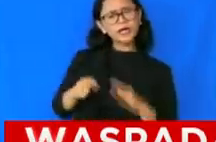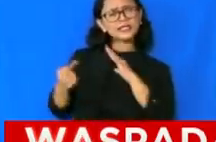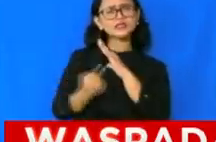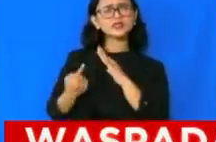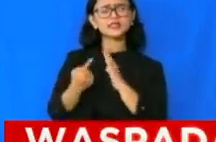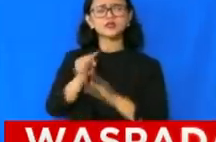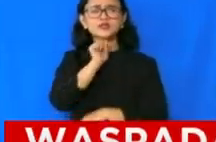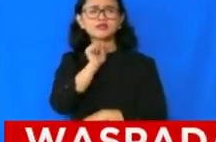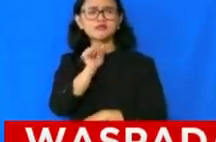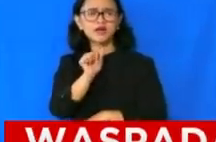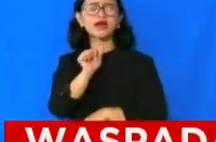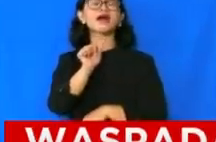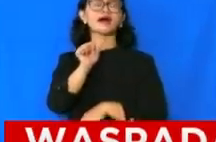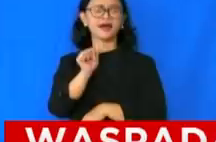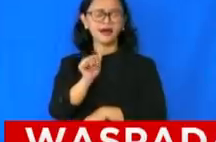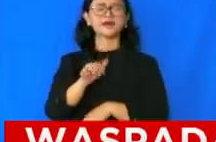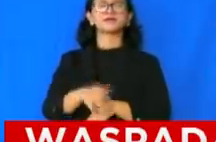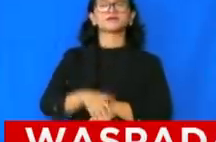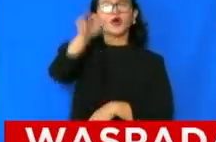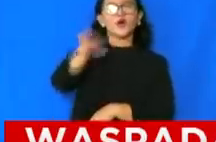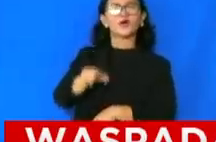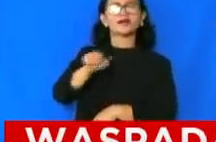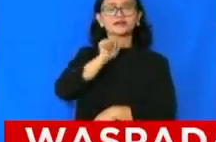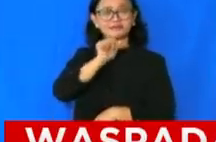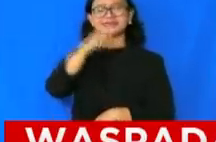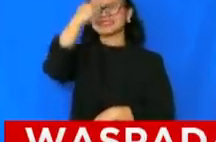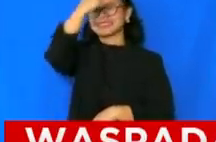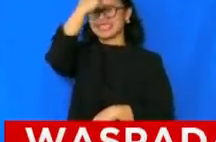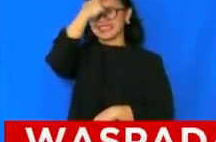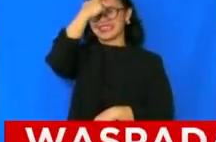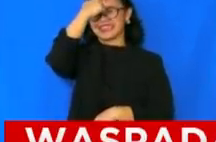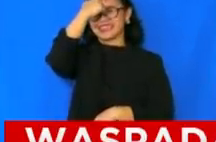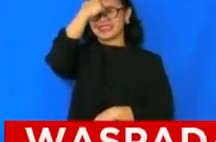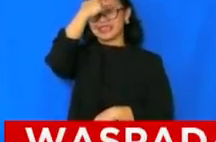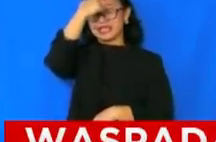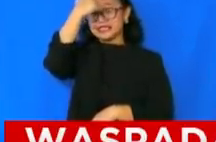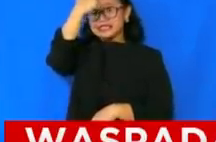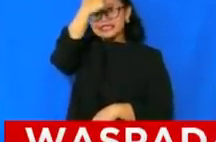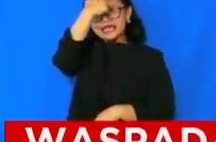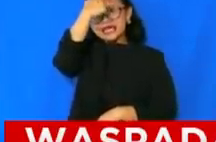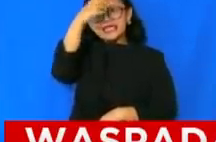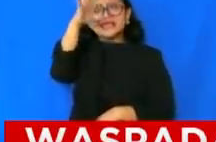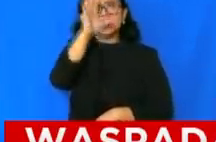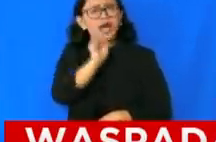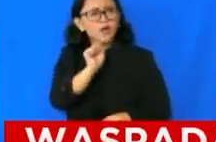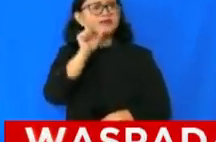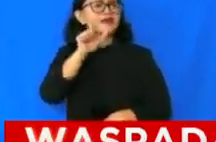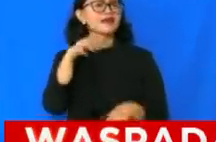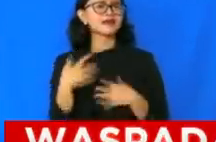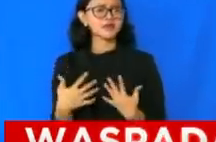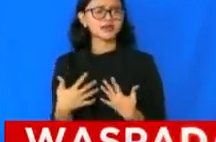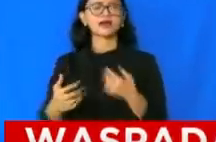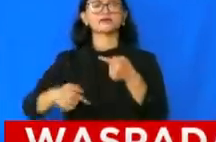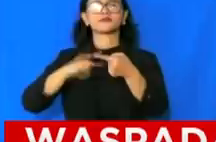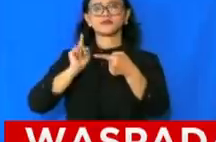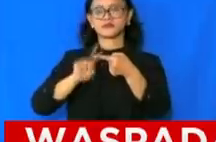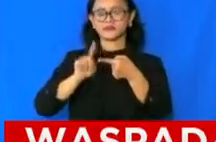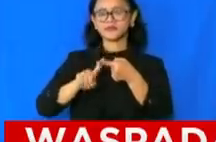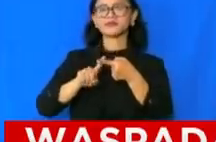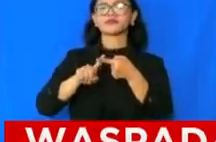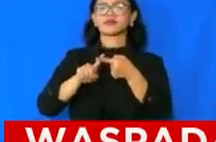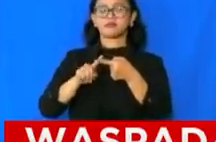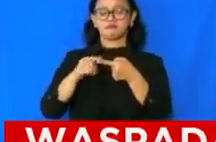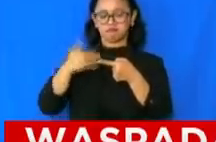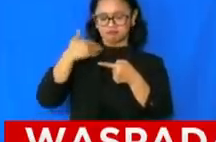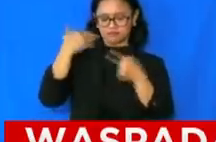yang pasti adalah orang yang sakit orang yang sakit ini bisa kita dapatkan dengan dua cara 1 pasti